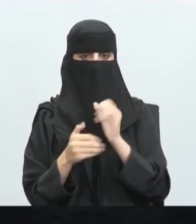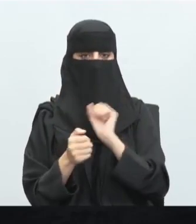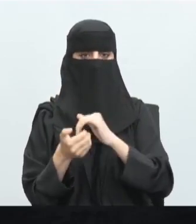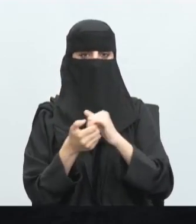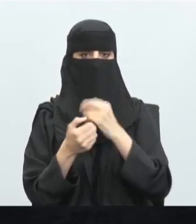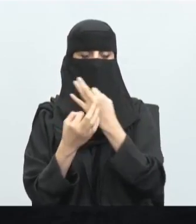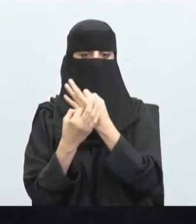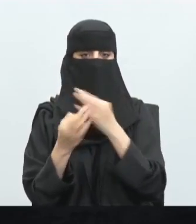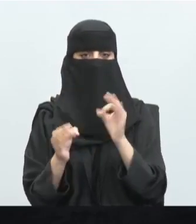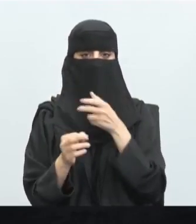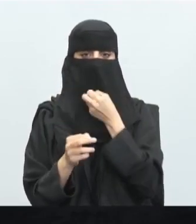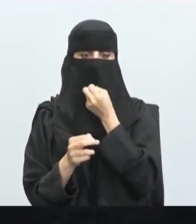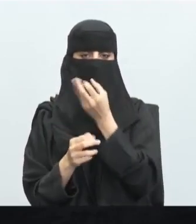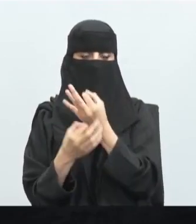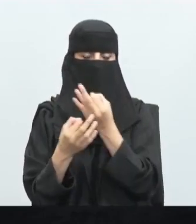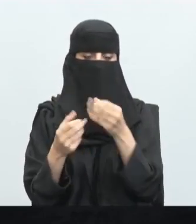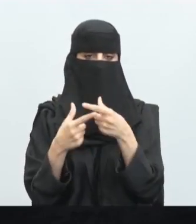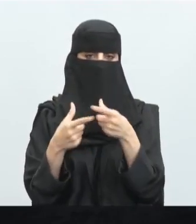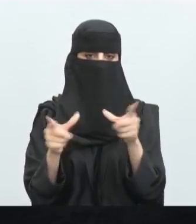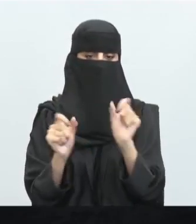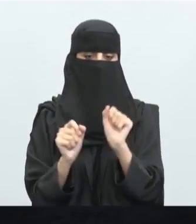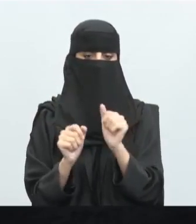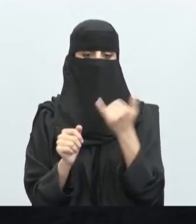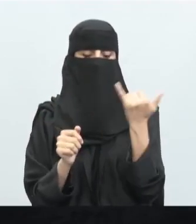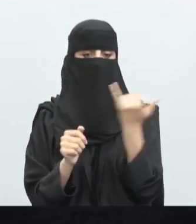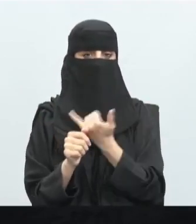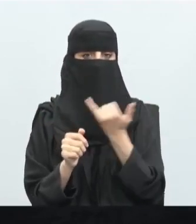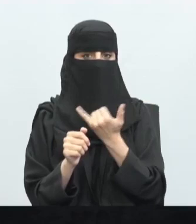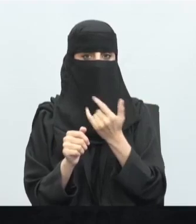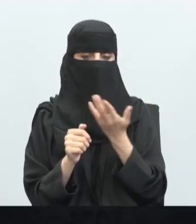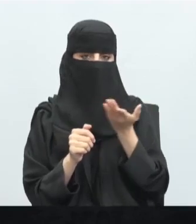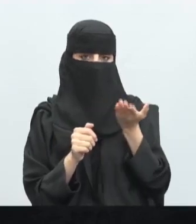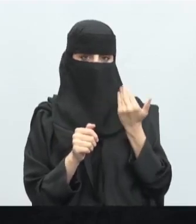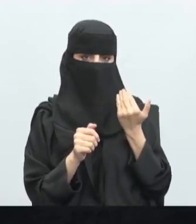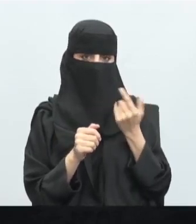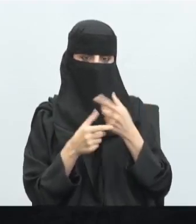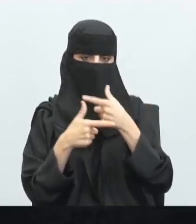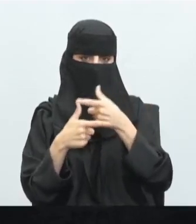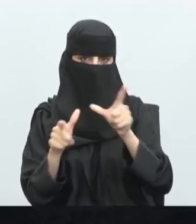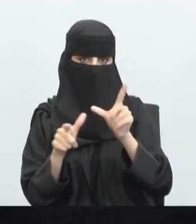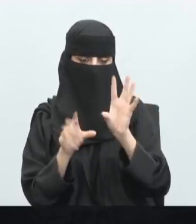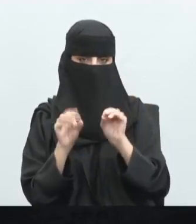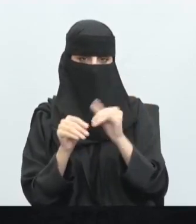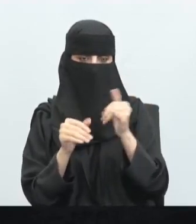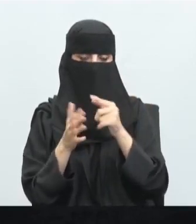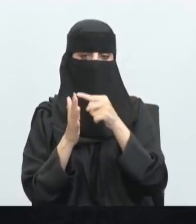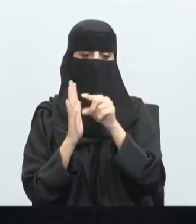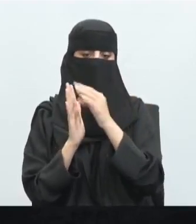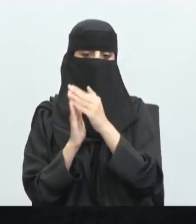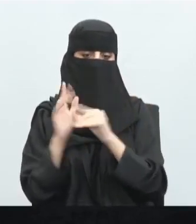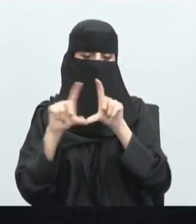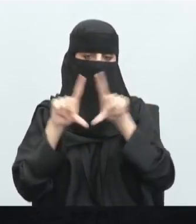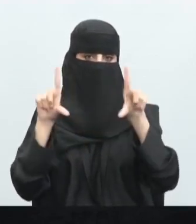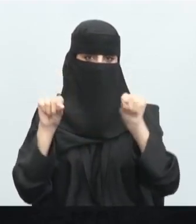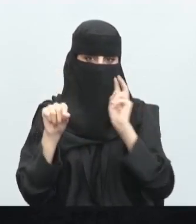اولا ان تضعوا هذه البطاقه والتي تتكون من اربعه عناصر عنوان القصه